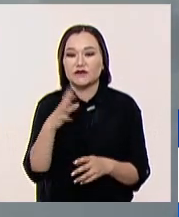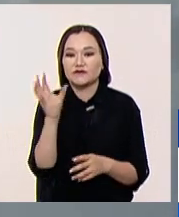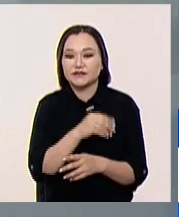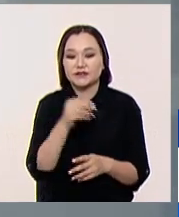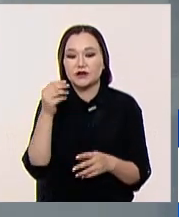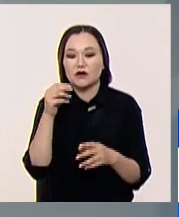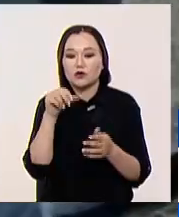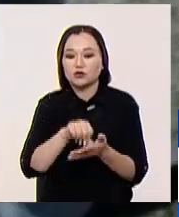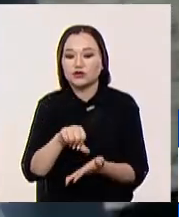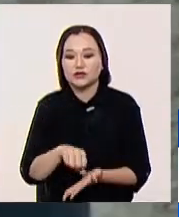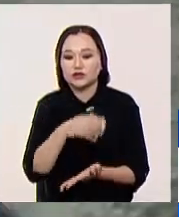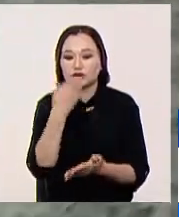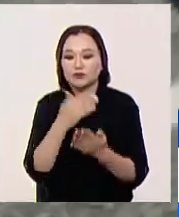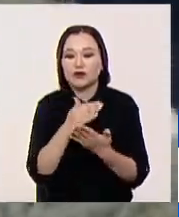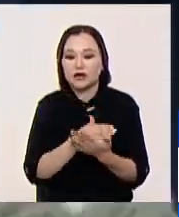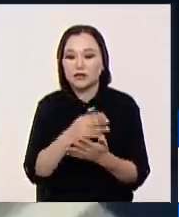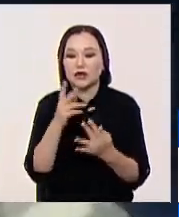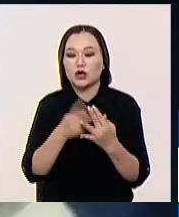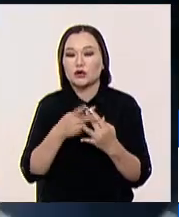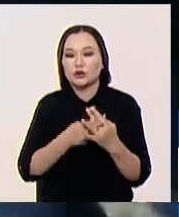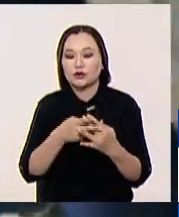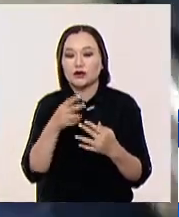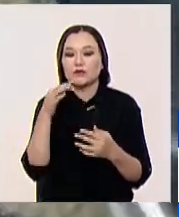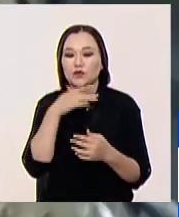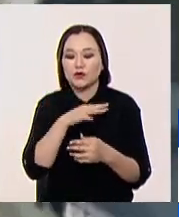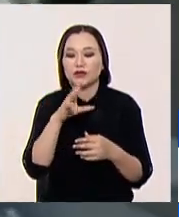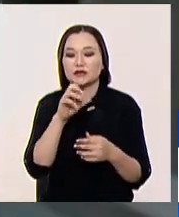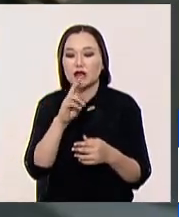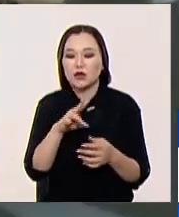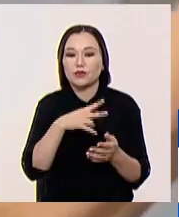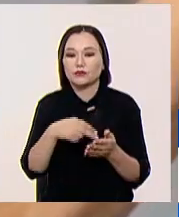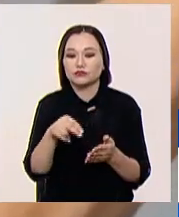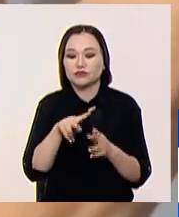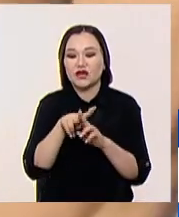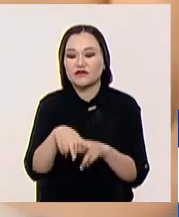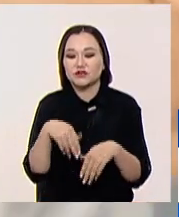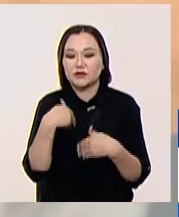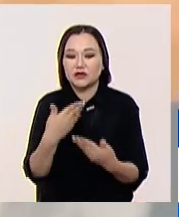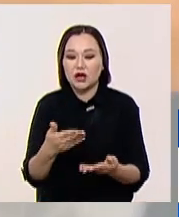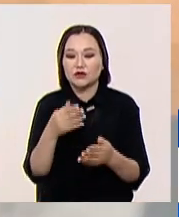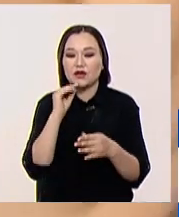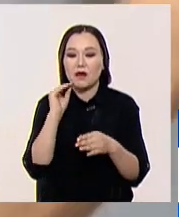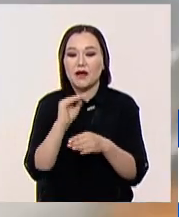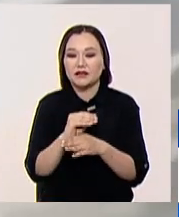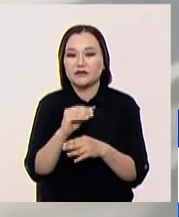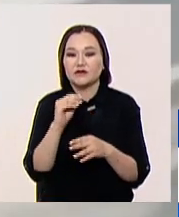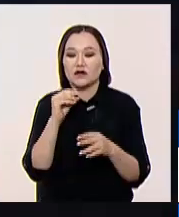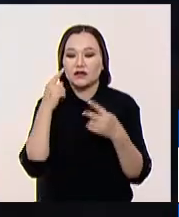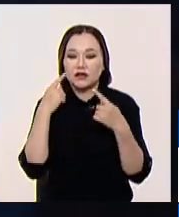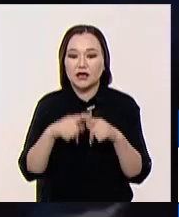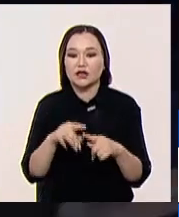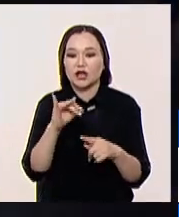модели участвуют в программе льготного кредитования. Во многих салонах покупателям навязчиво предлагают купить дополнительное оборудование